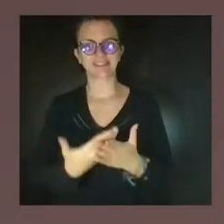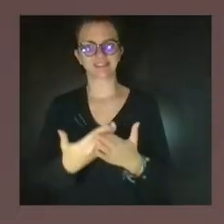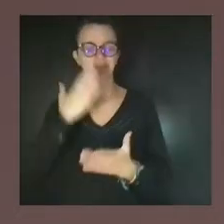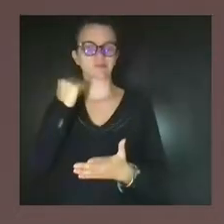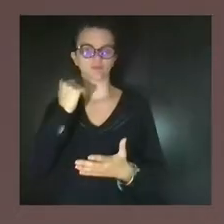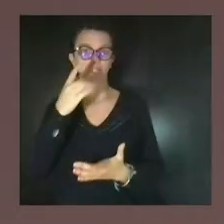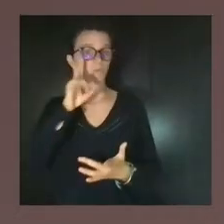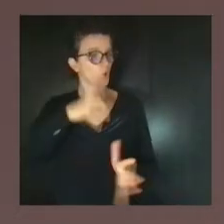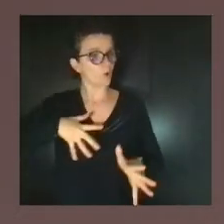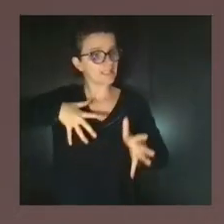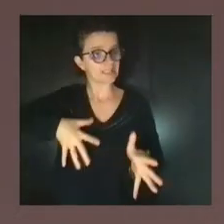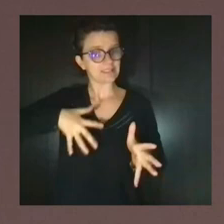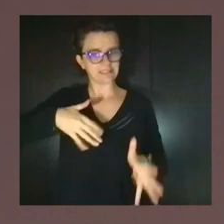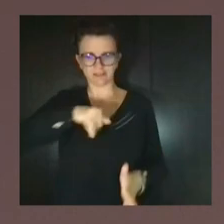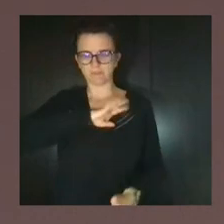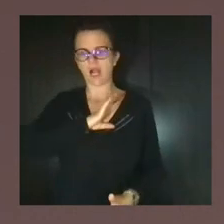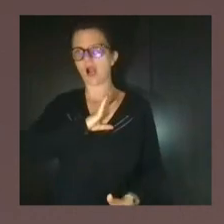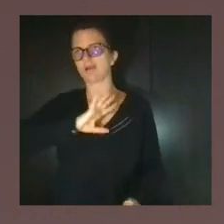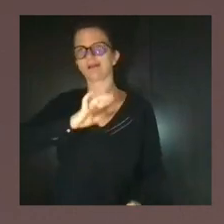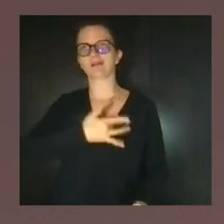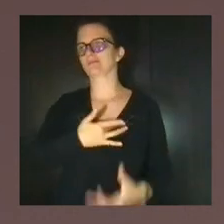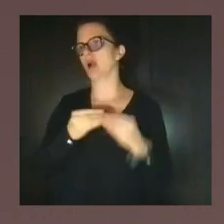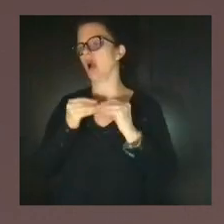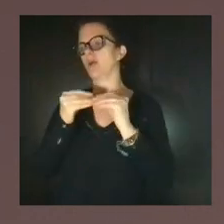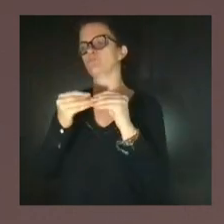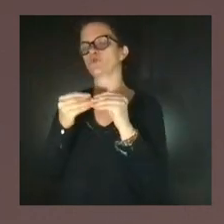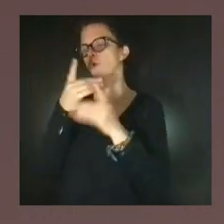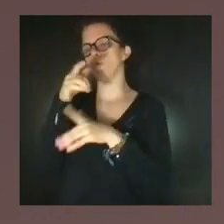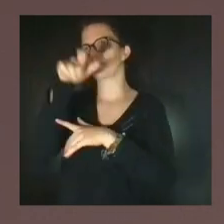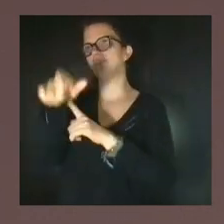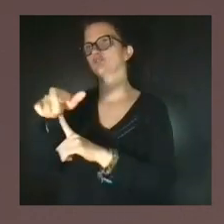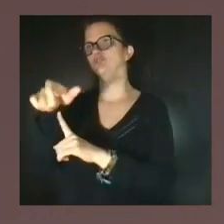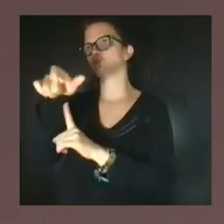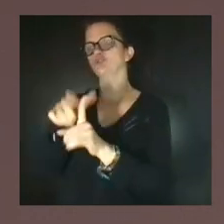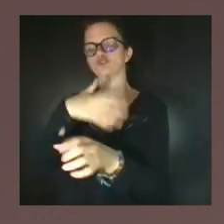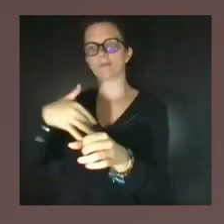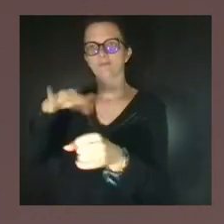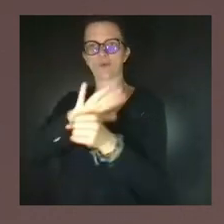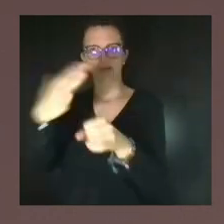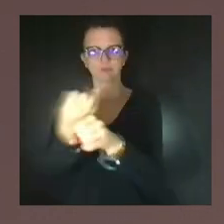C'est tout simplement parce que je suis tombé amoureux d'une performance, des performances d'un champion. Et c'est pour ça que je suis là.